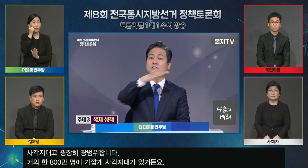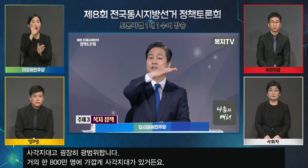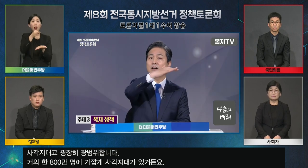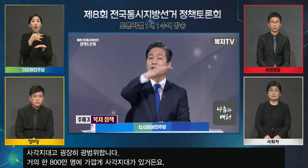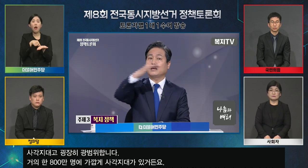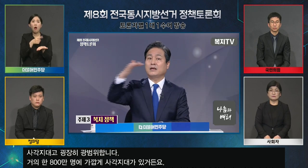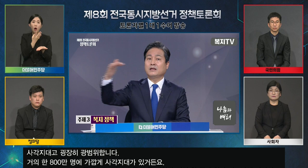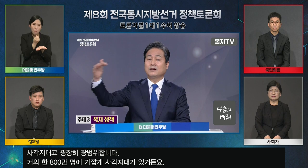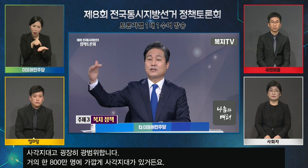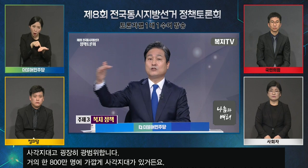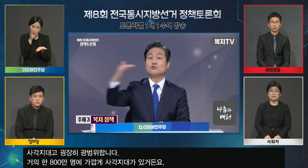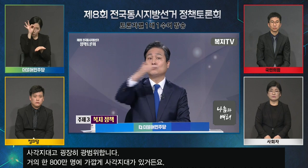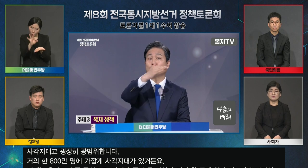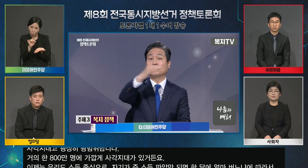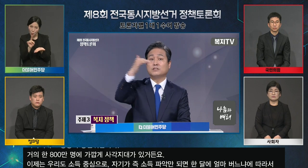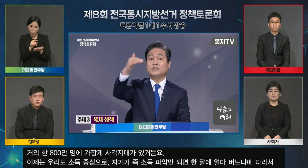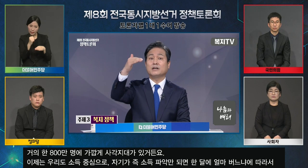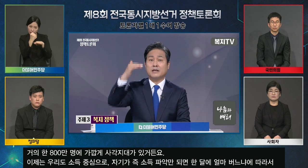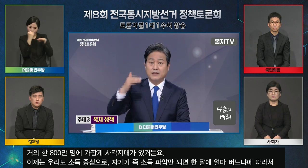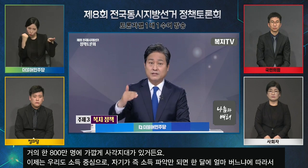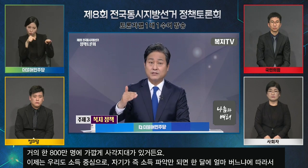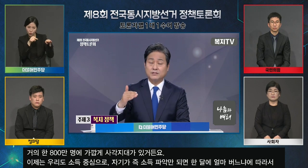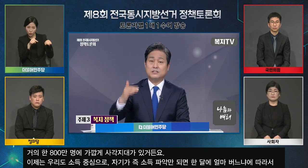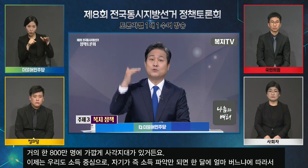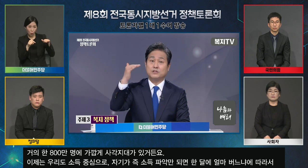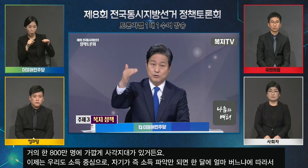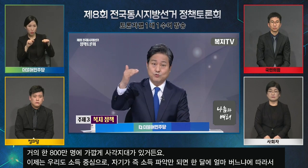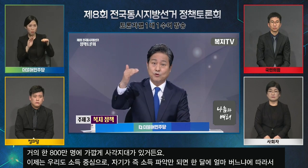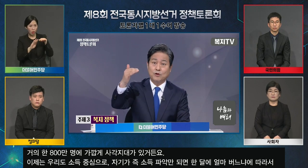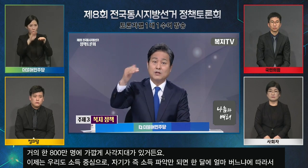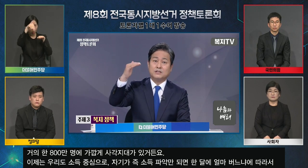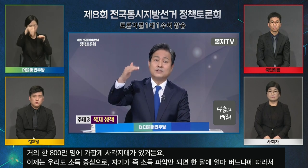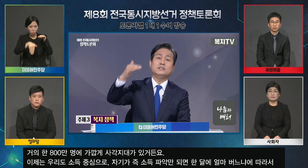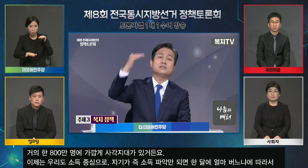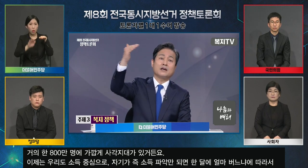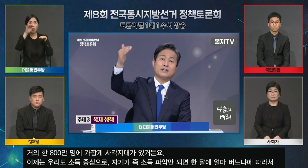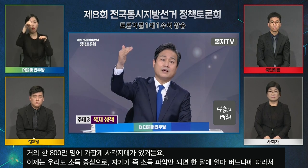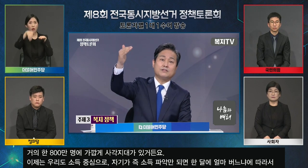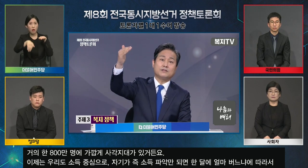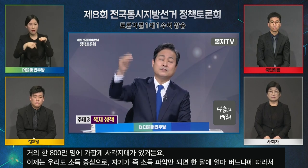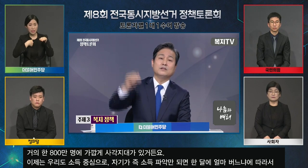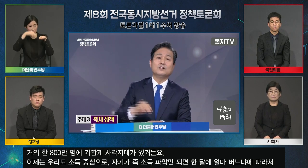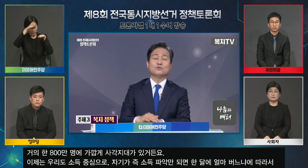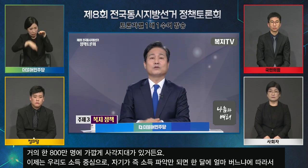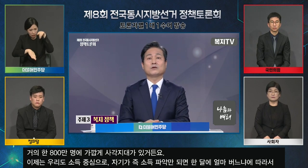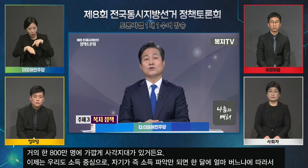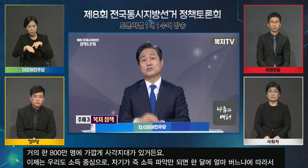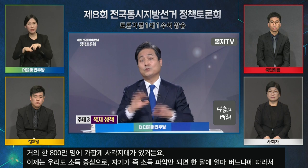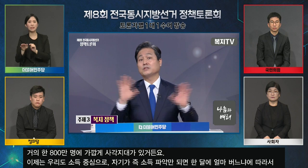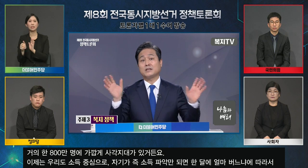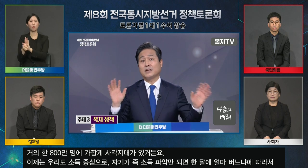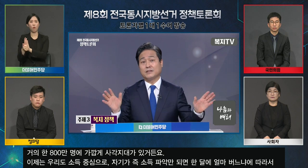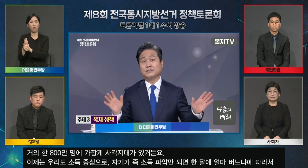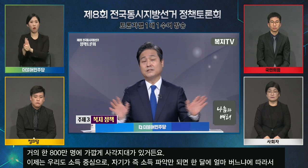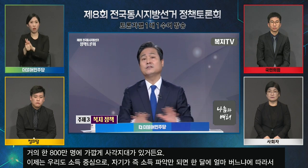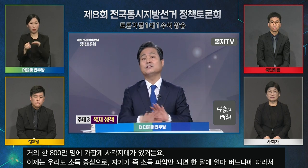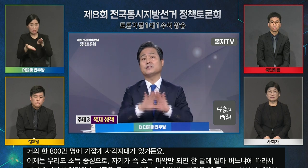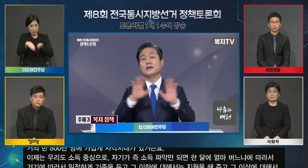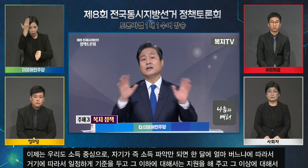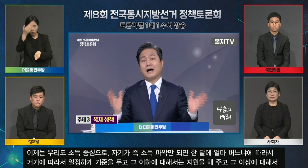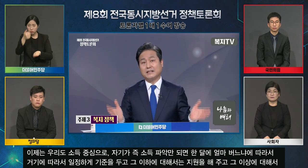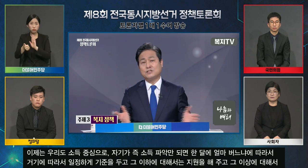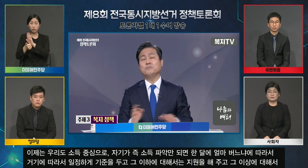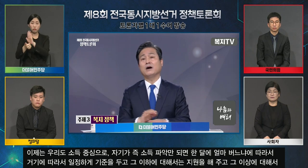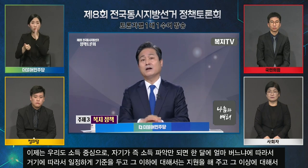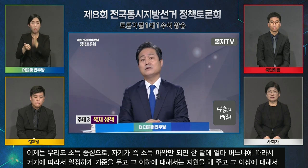따라서 일정하게 기준을 두고 그 이하에 대해서는 지원을 해주고 그 이상에 대해서는 우리가 지원을 하지 않는 이런